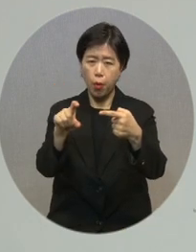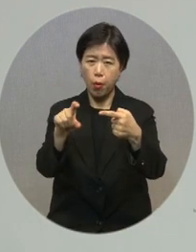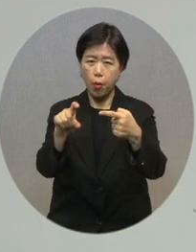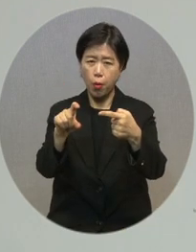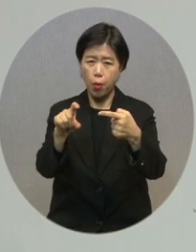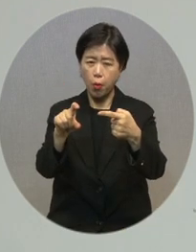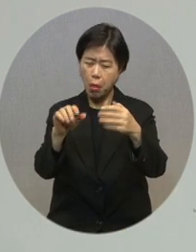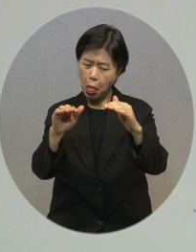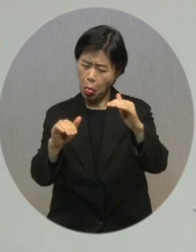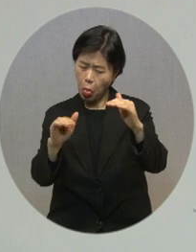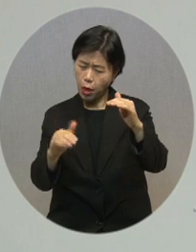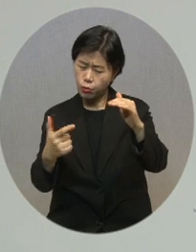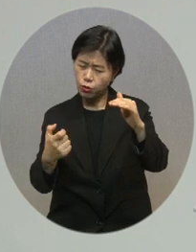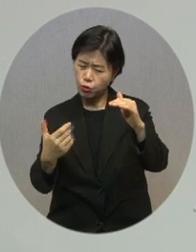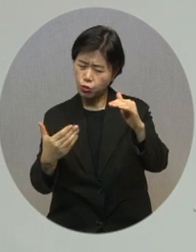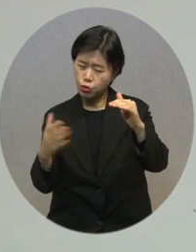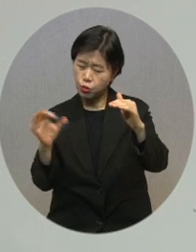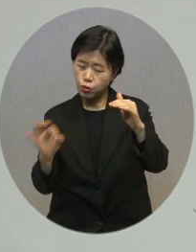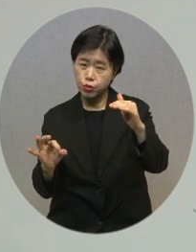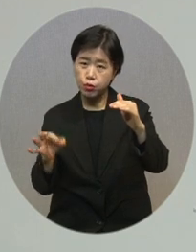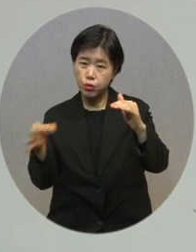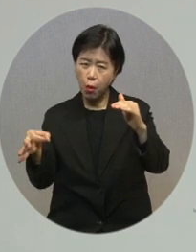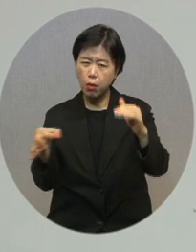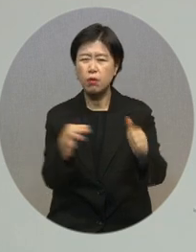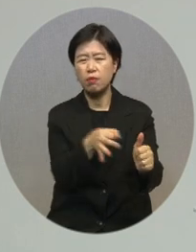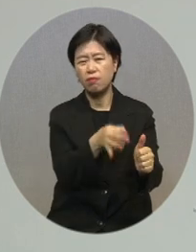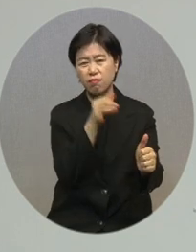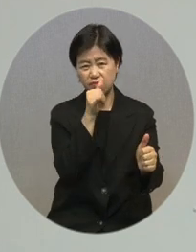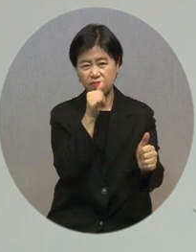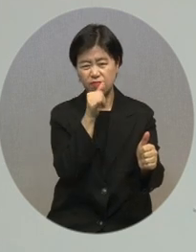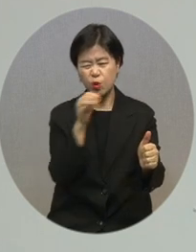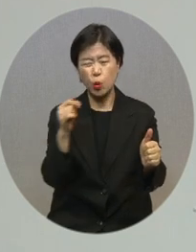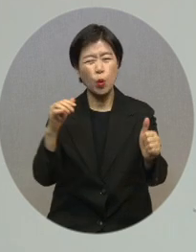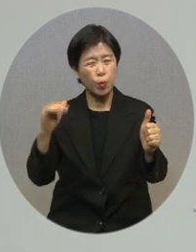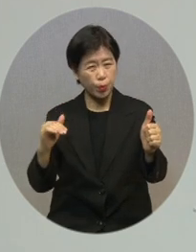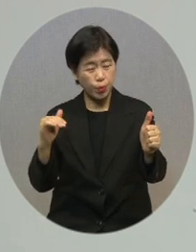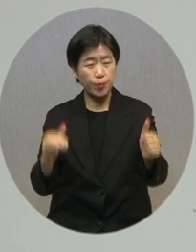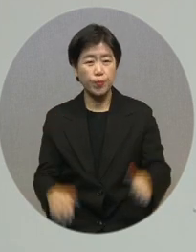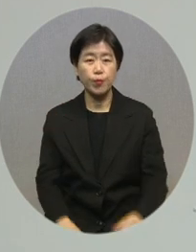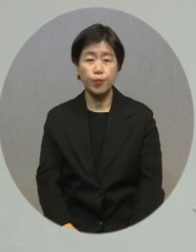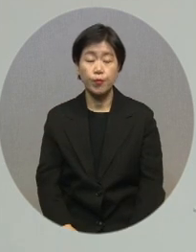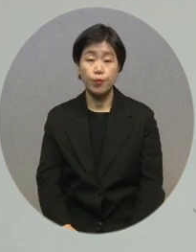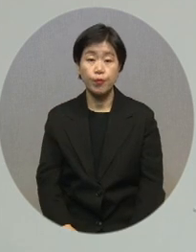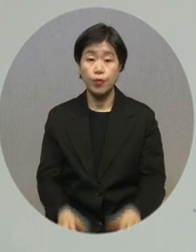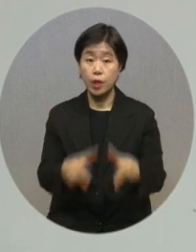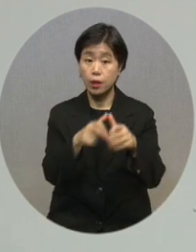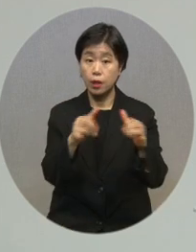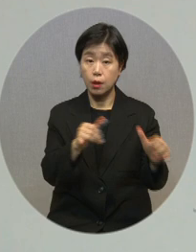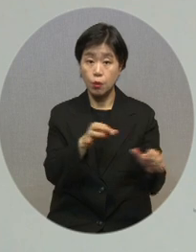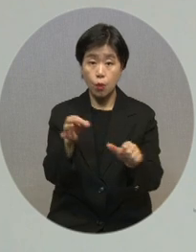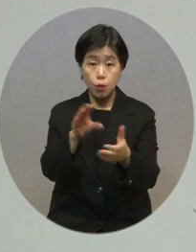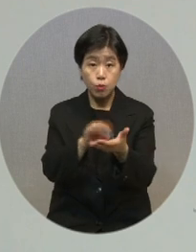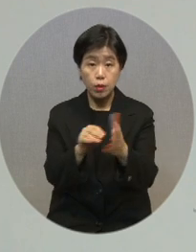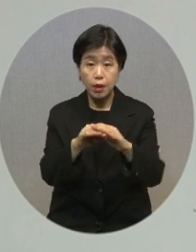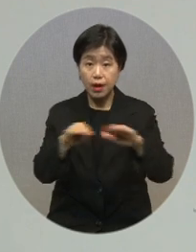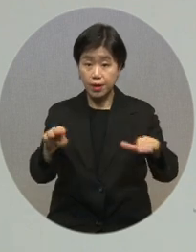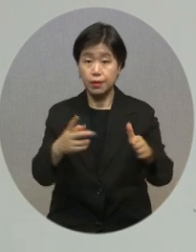수준이 됩니다. 상당히 좀 낮죠. 이런 장애인 그 고용 문제를